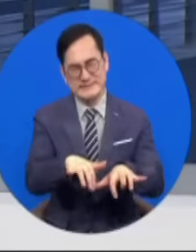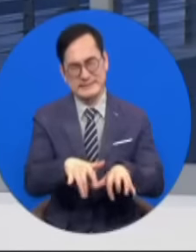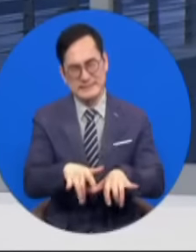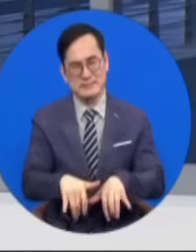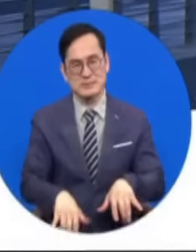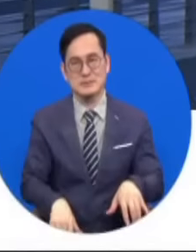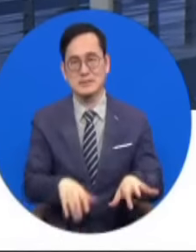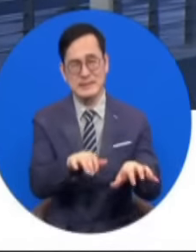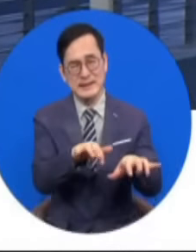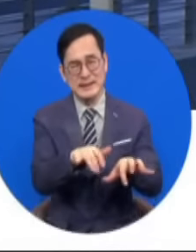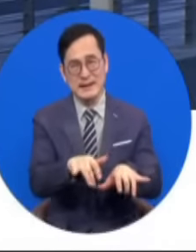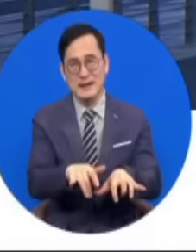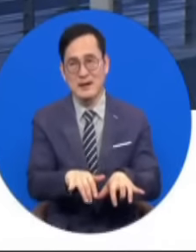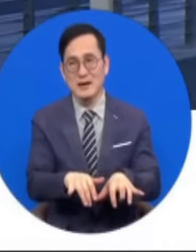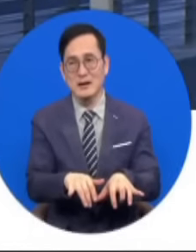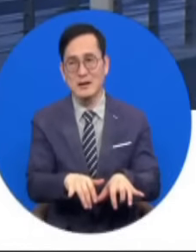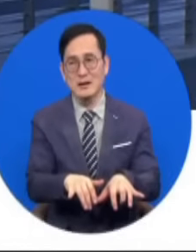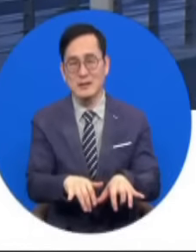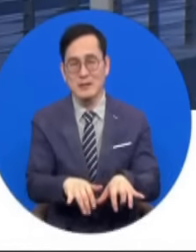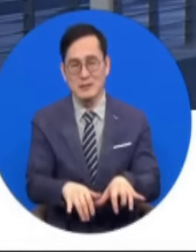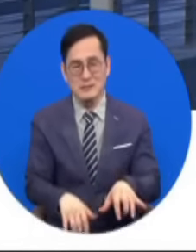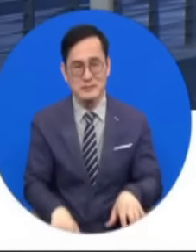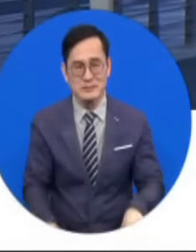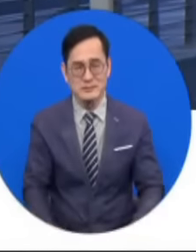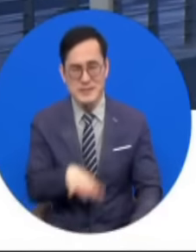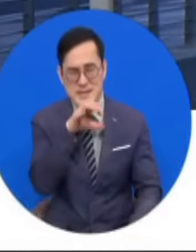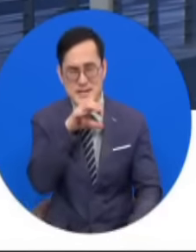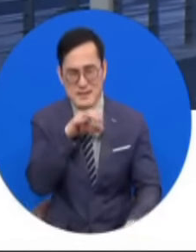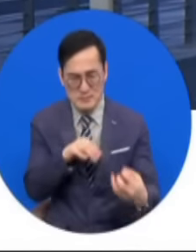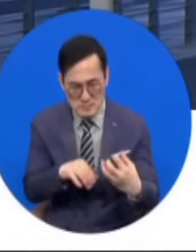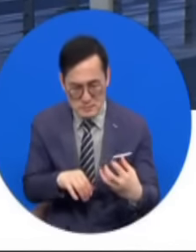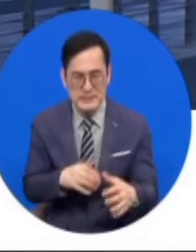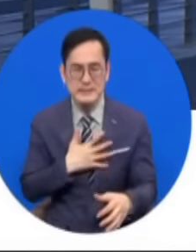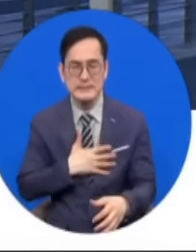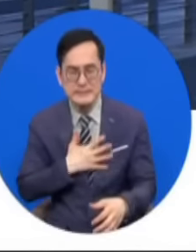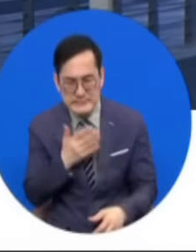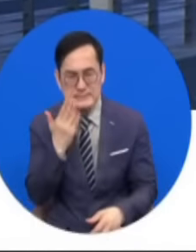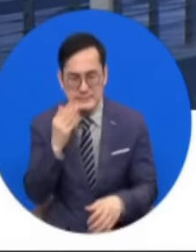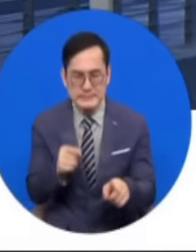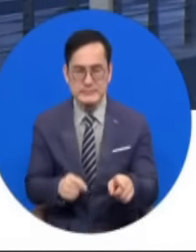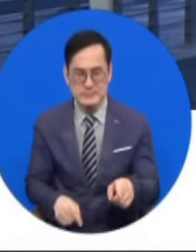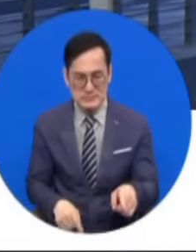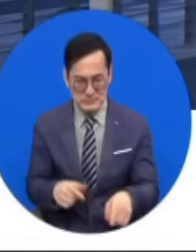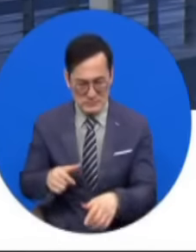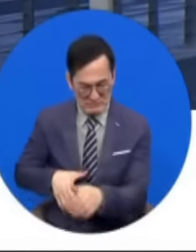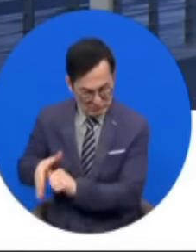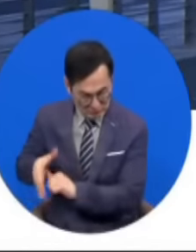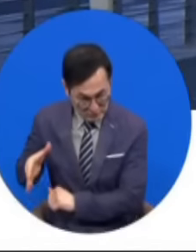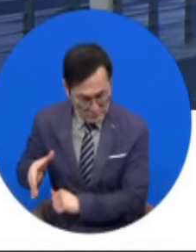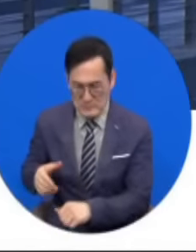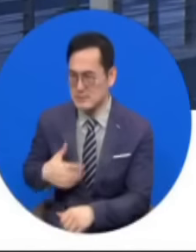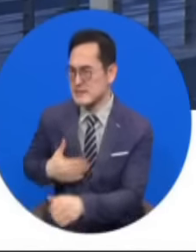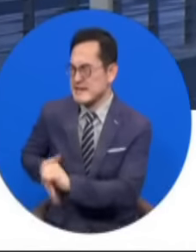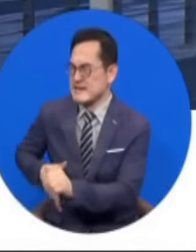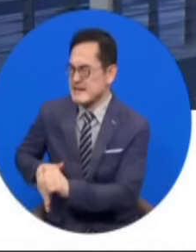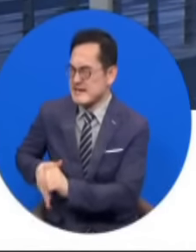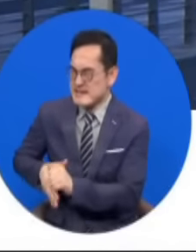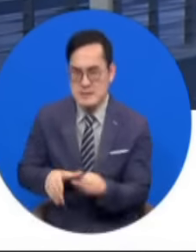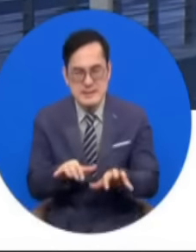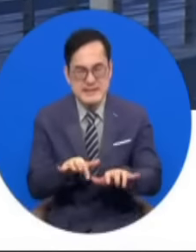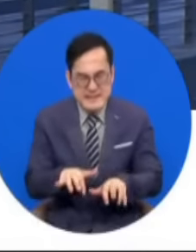수밖에 없습니다 그럼 그 댓글이 끌려가는 겁니다 그 댓글은 대다수의 국민들 생각과는 유리된 경우가 굉장히 많습니다 물론